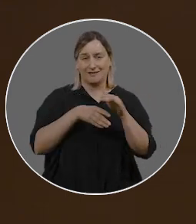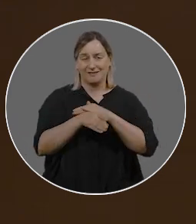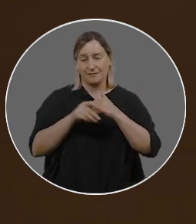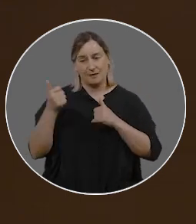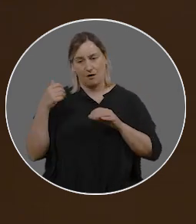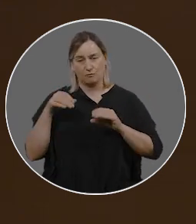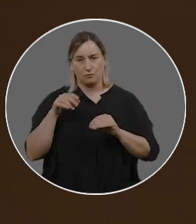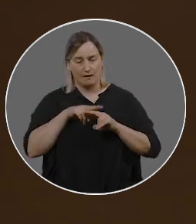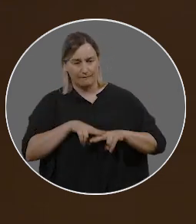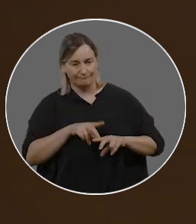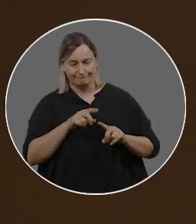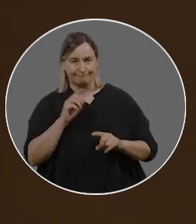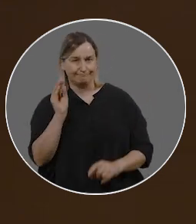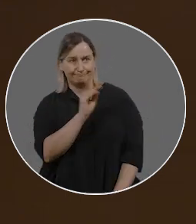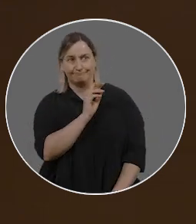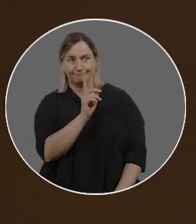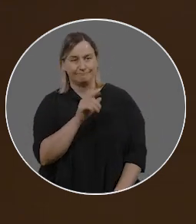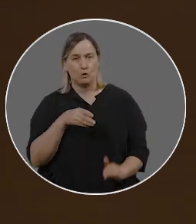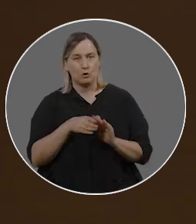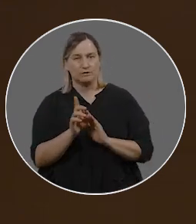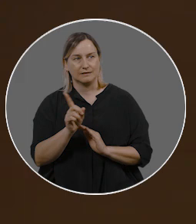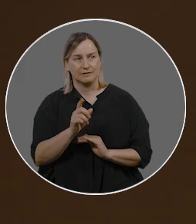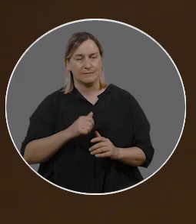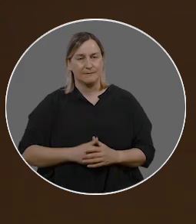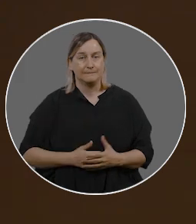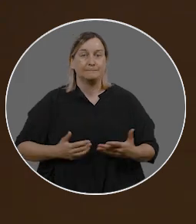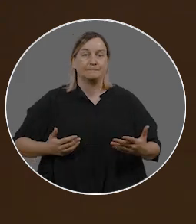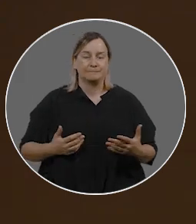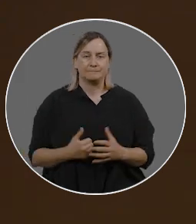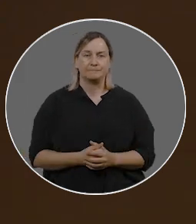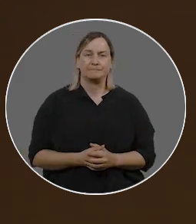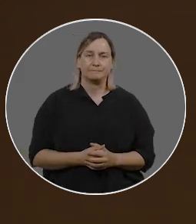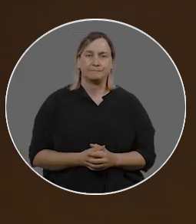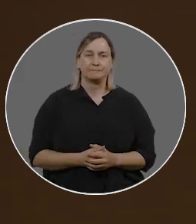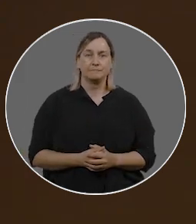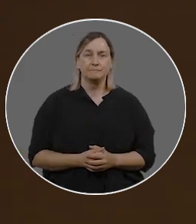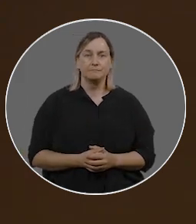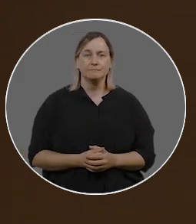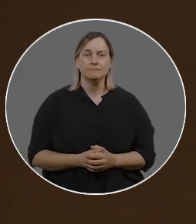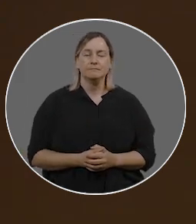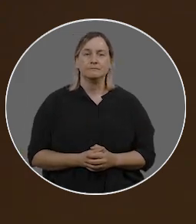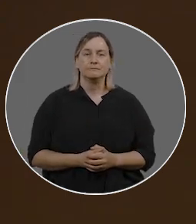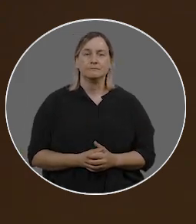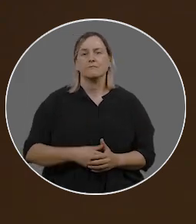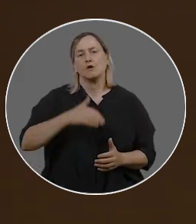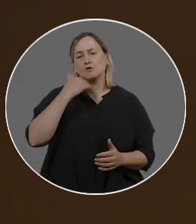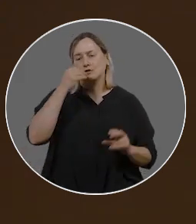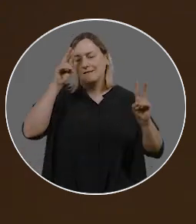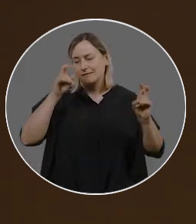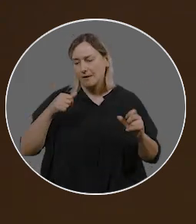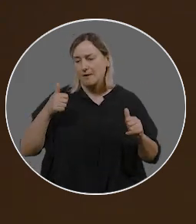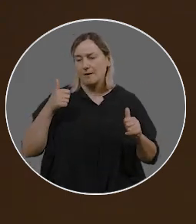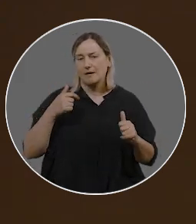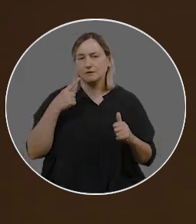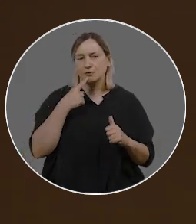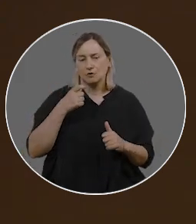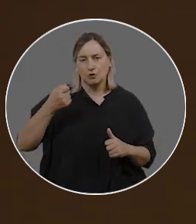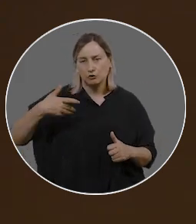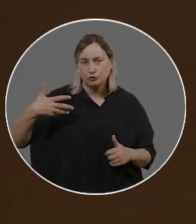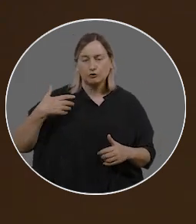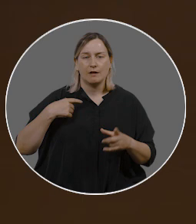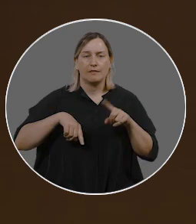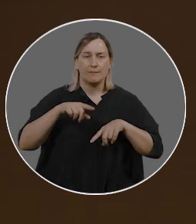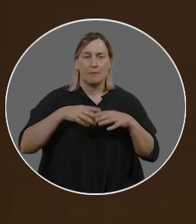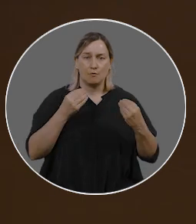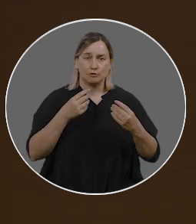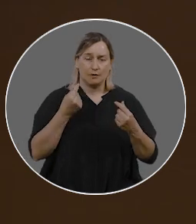i realment ell te diu que no. I llavors, sé que és una cosa molt més costosa i depèn molt